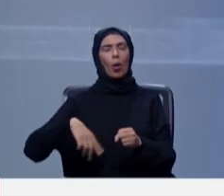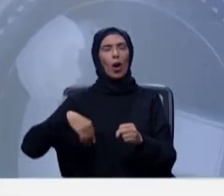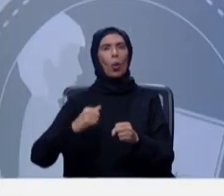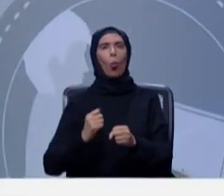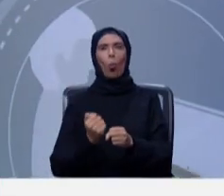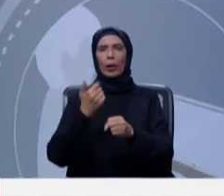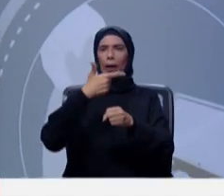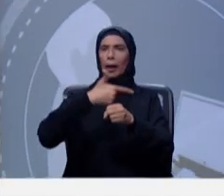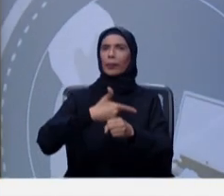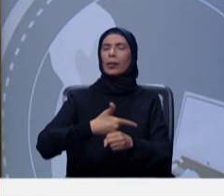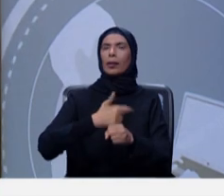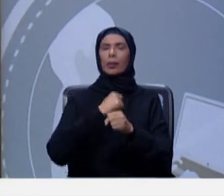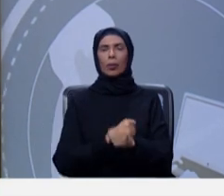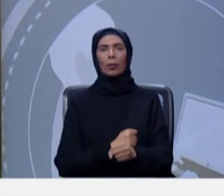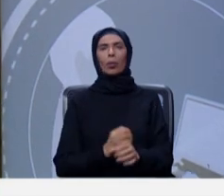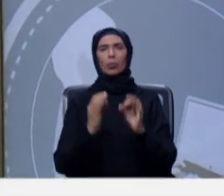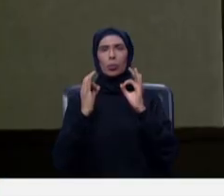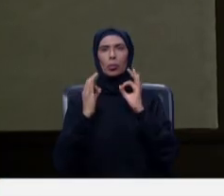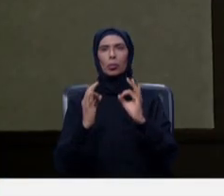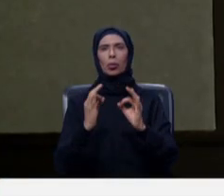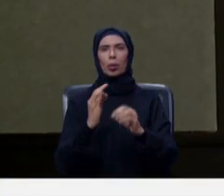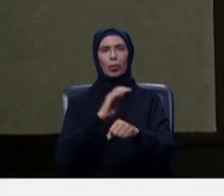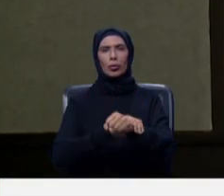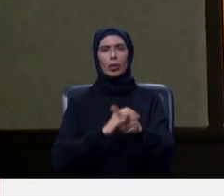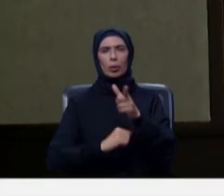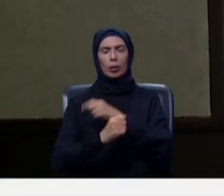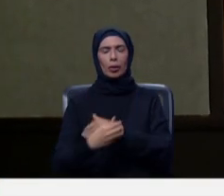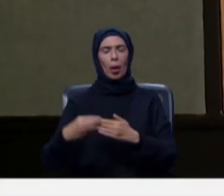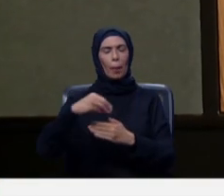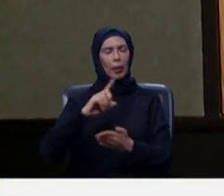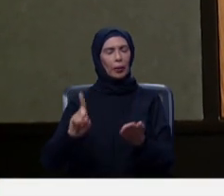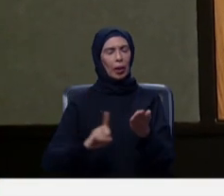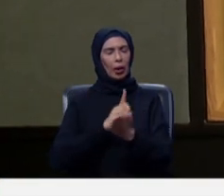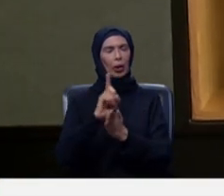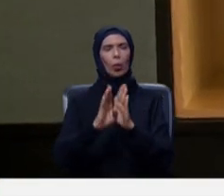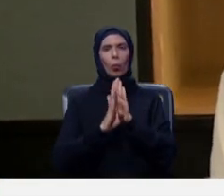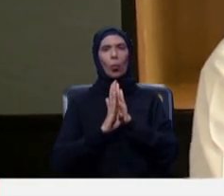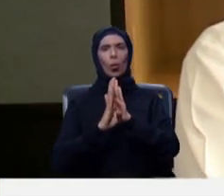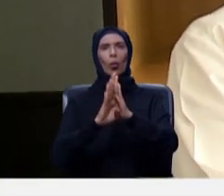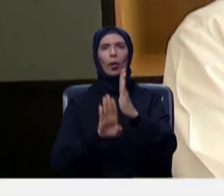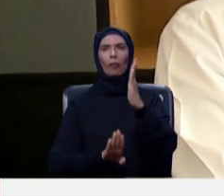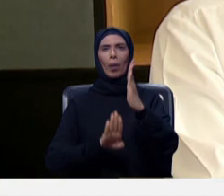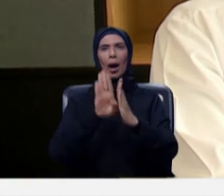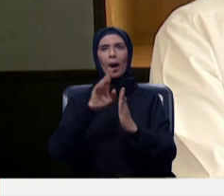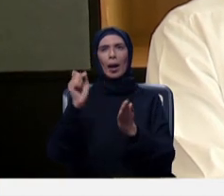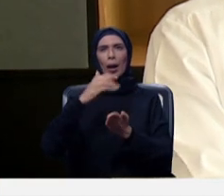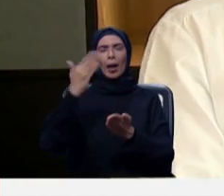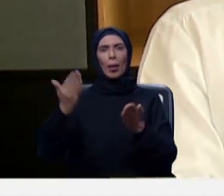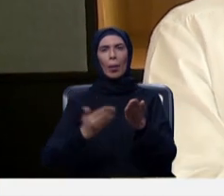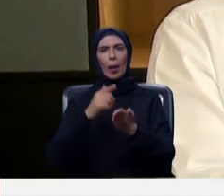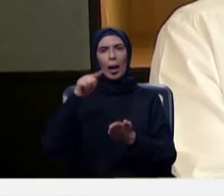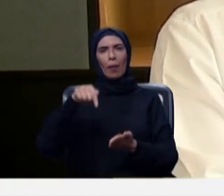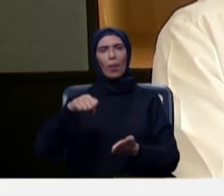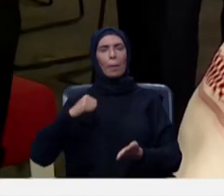الخليفة ولي العهد، والتي يأتي ضمن جهود تحقيق تعزيز البيئة الداعمة للنمو والاستثمارات المحلية